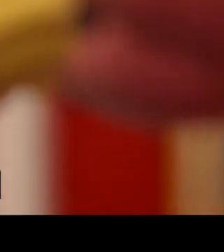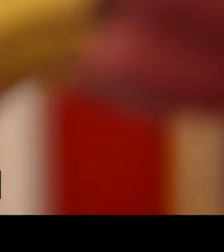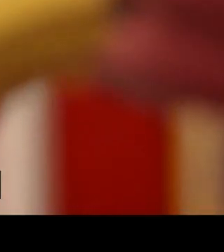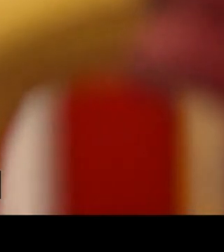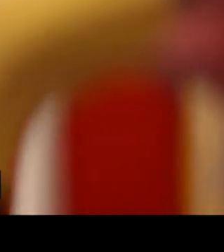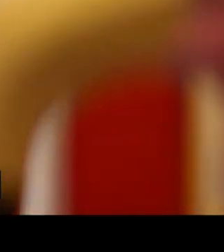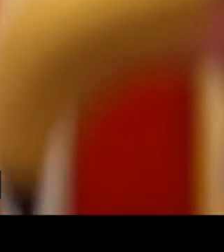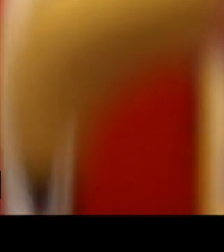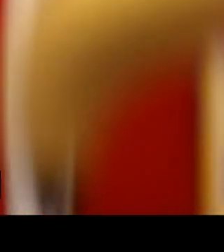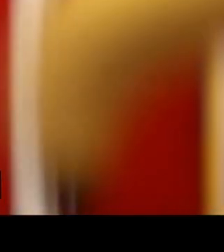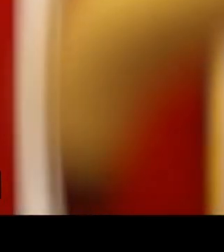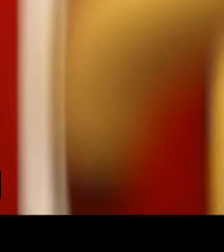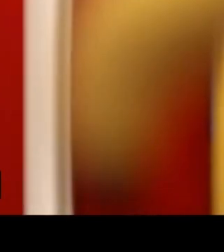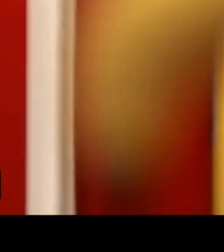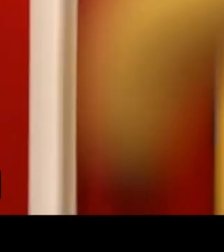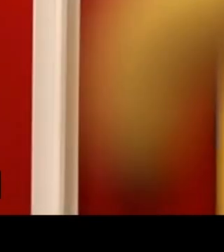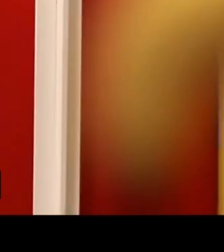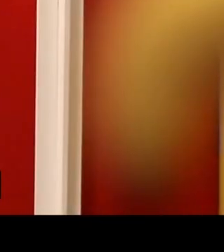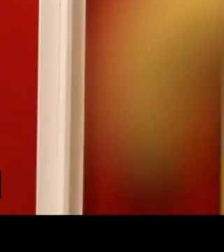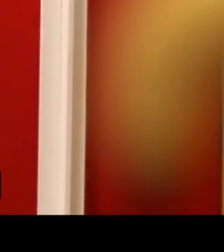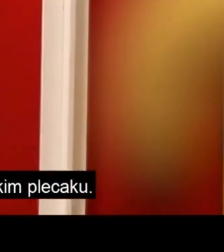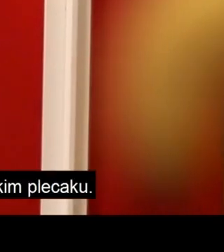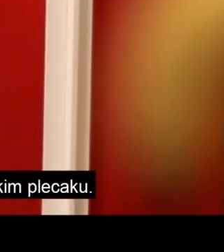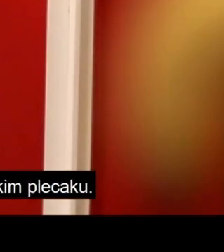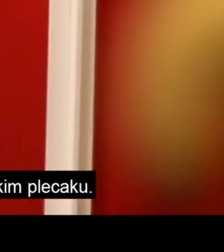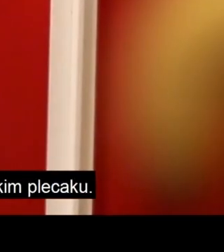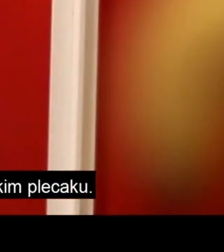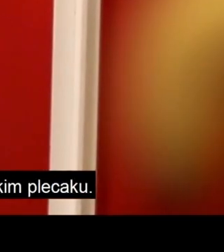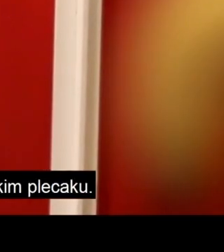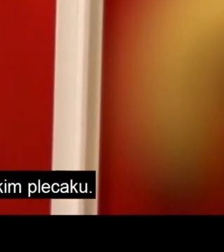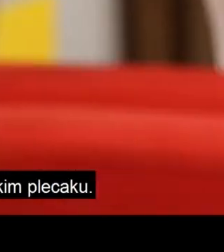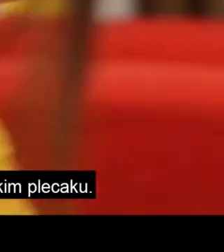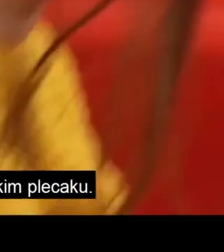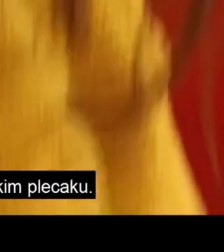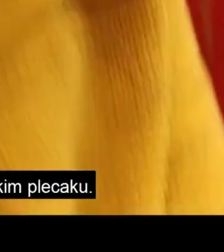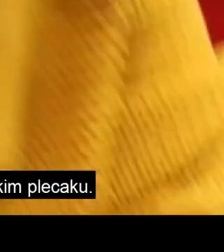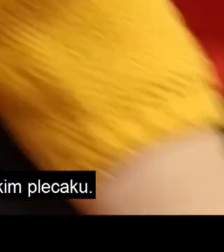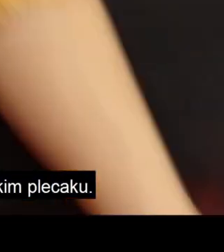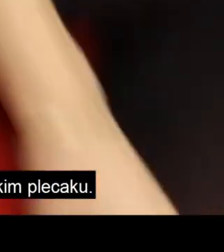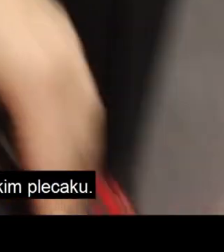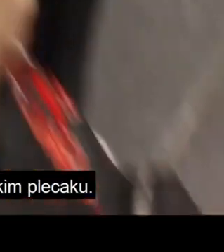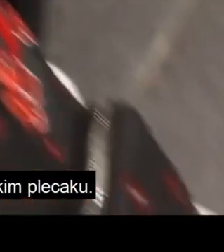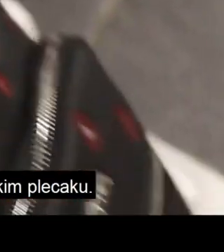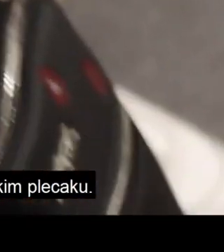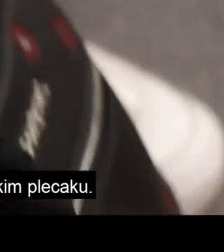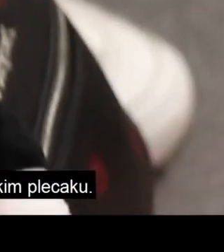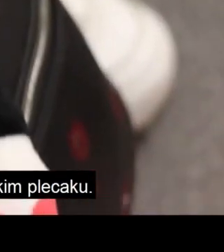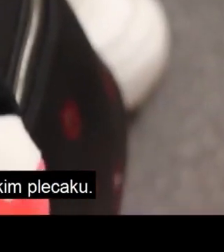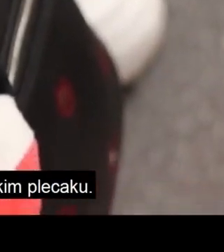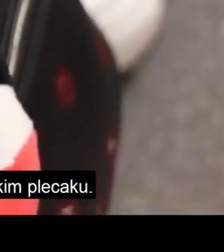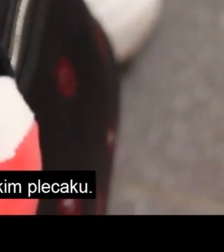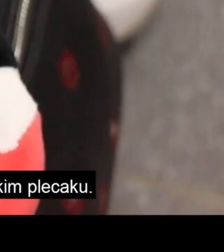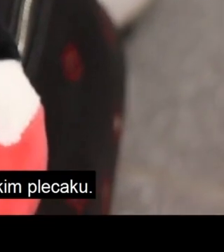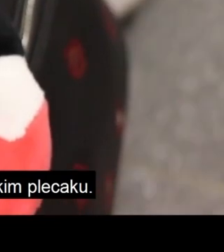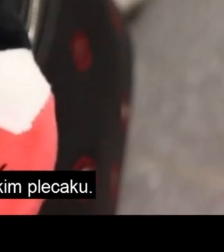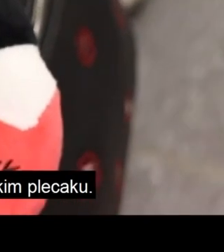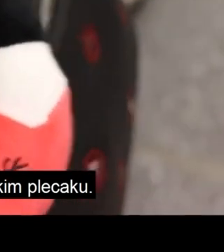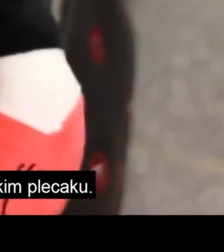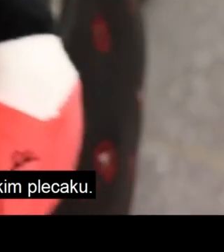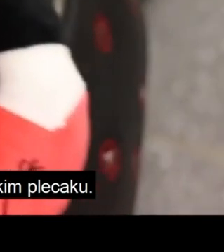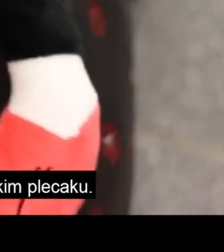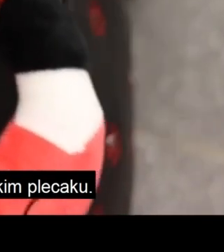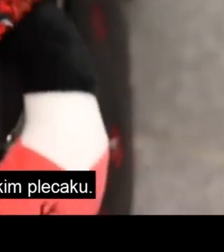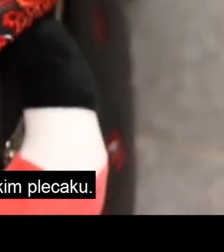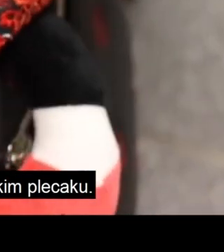Nie oznacza to, że nie dochodzi do nieporozumień. Czasem jakiś bardziej podstępny flaming ukryje się